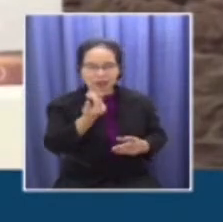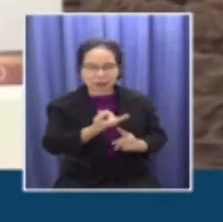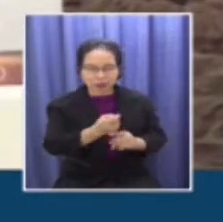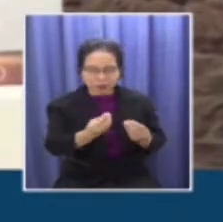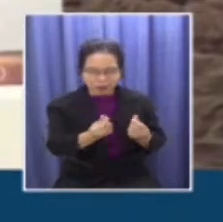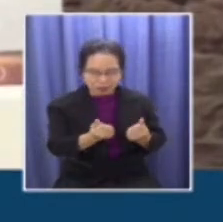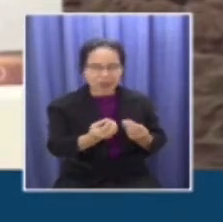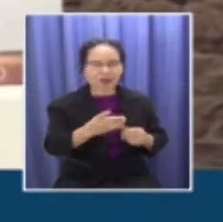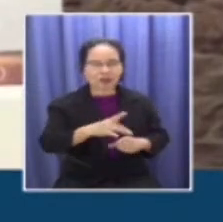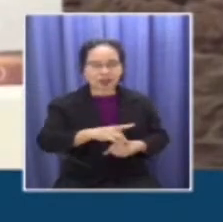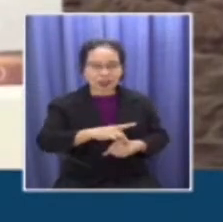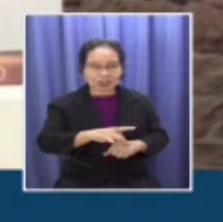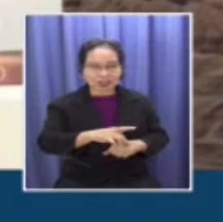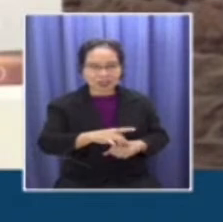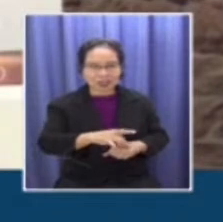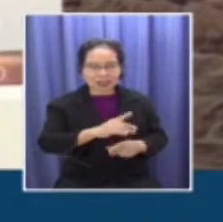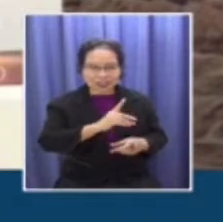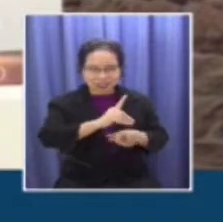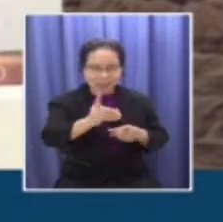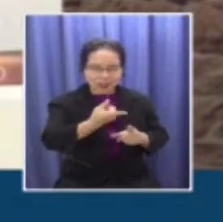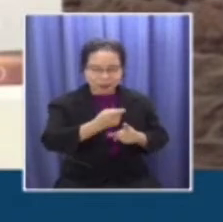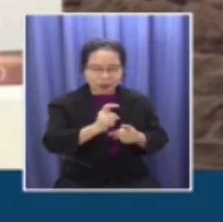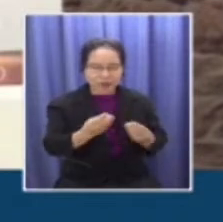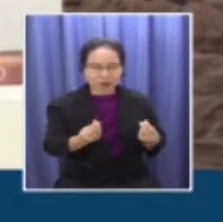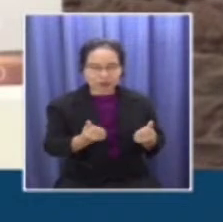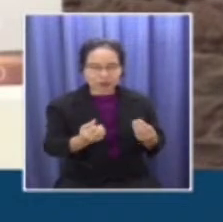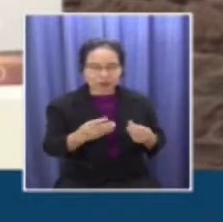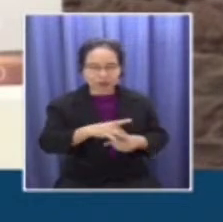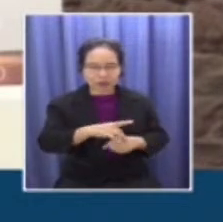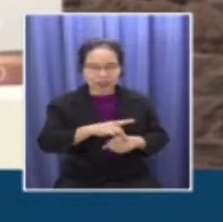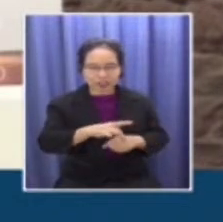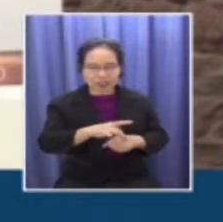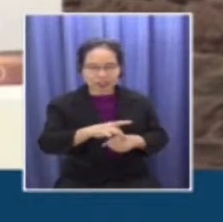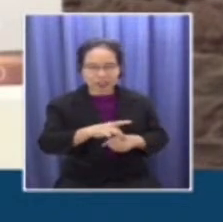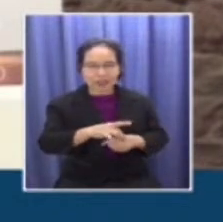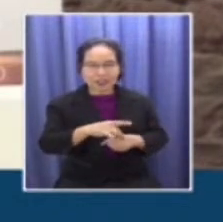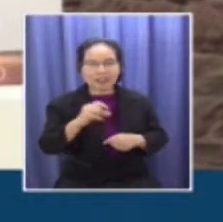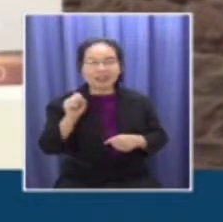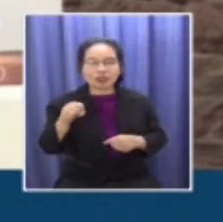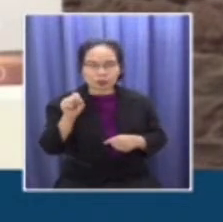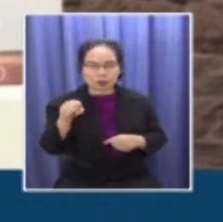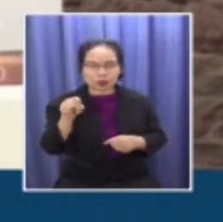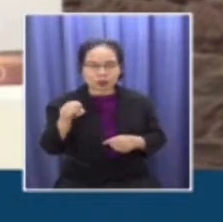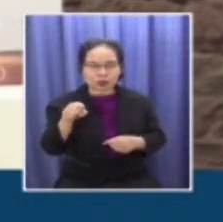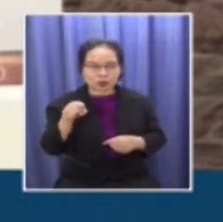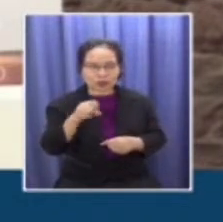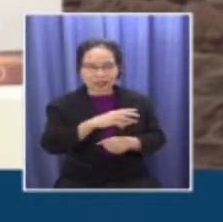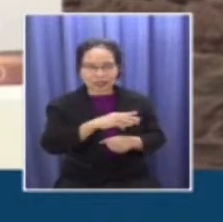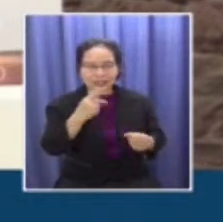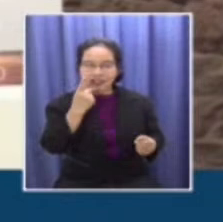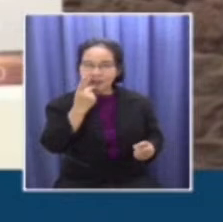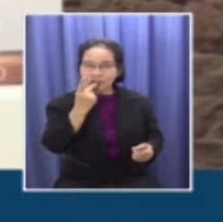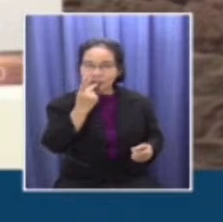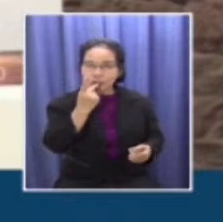suban ade ye nani ngu ade hwɛ ade suban na fototo wo de ye